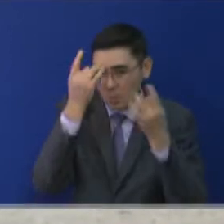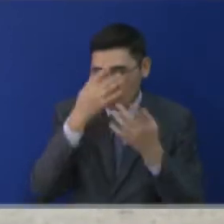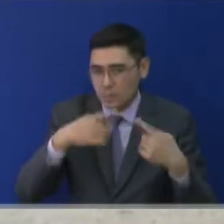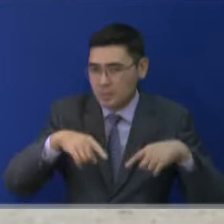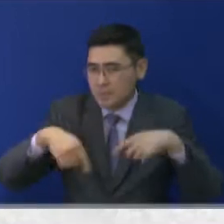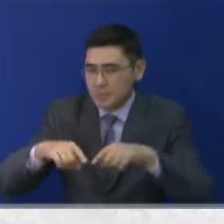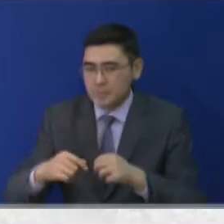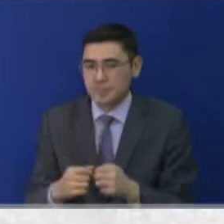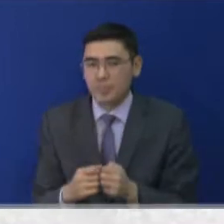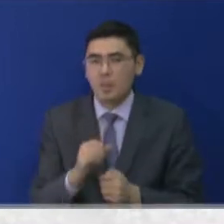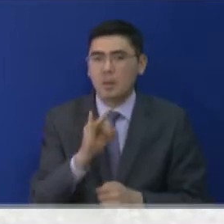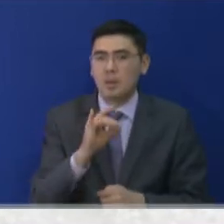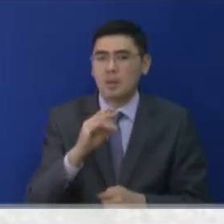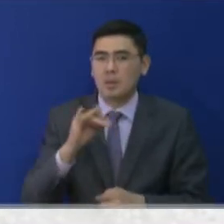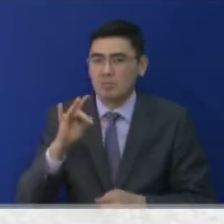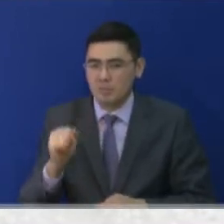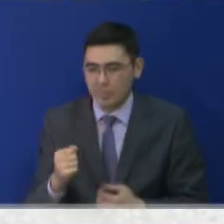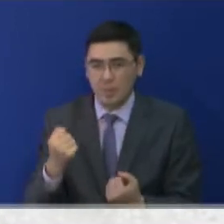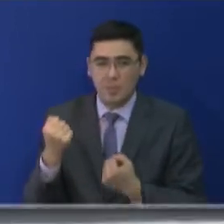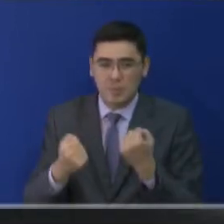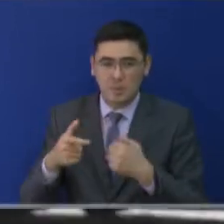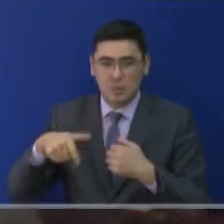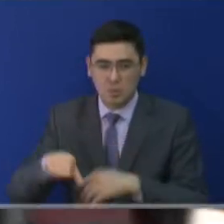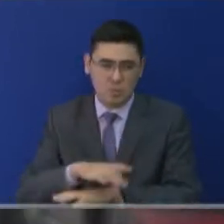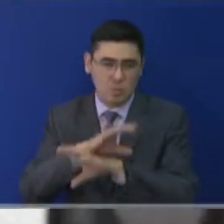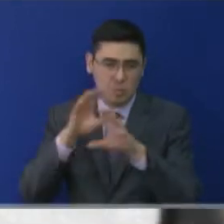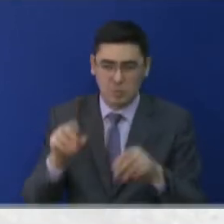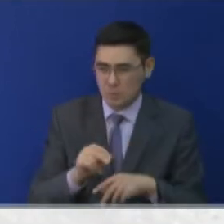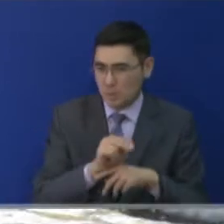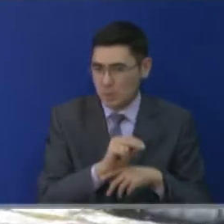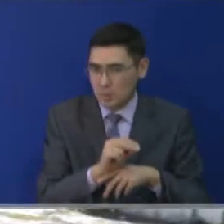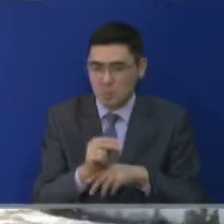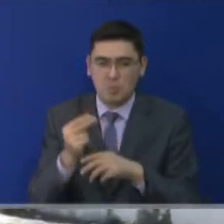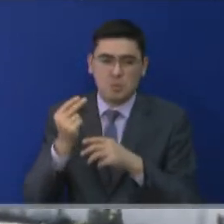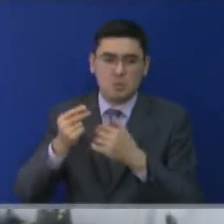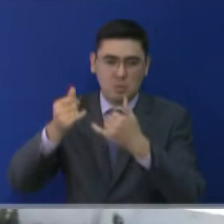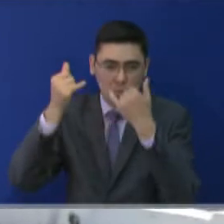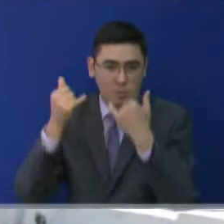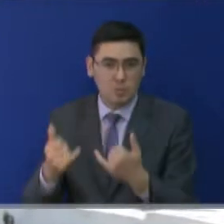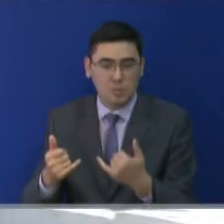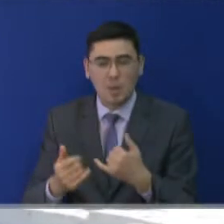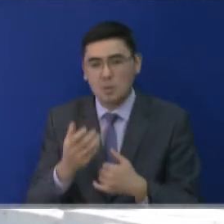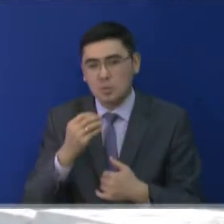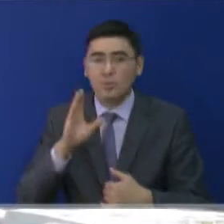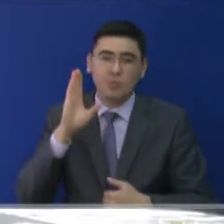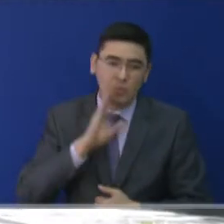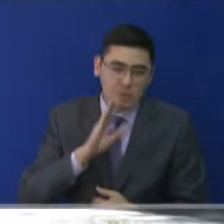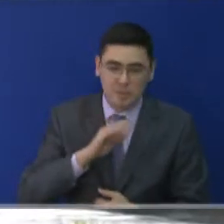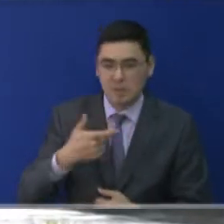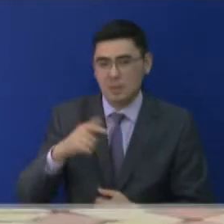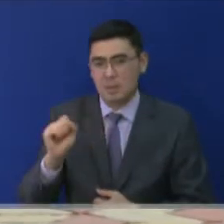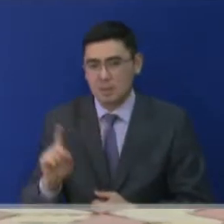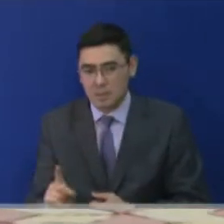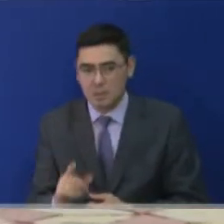нысандарды, көлік инфрақұрылымын күрделі орташа және ағымдағы жөндеуге қаражат бөлінді. Бұдан бөлек су, газ және